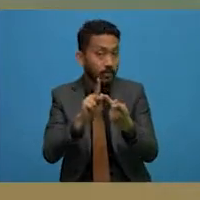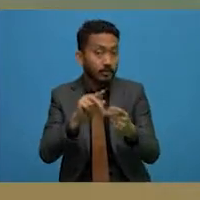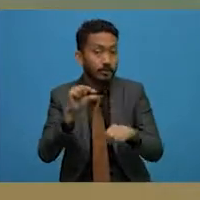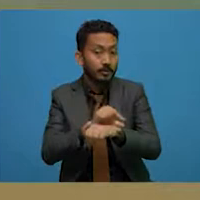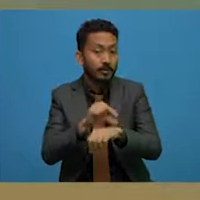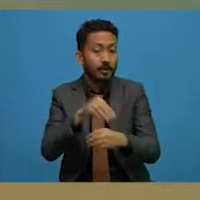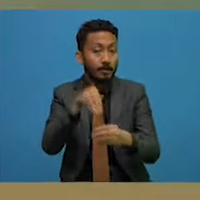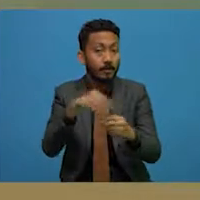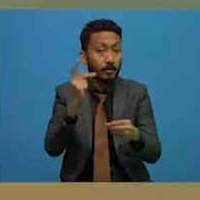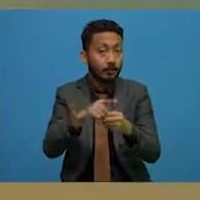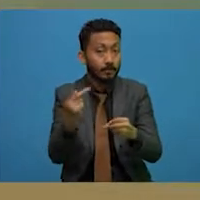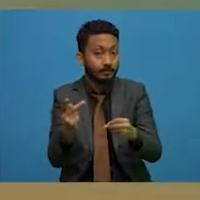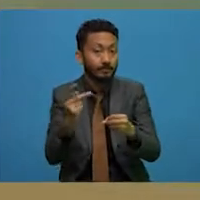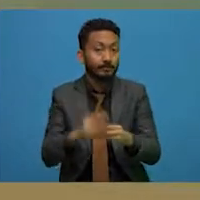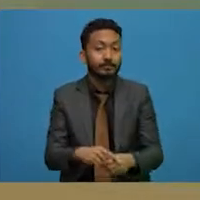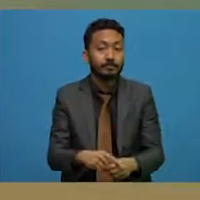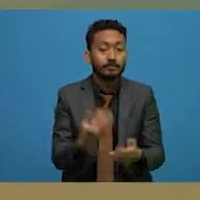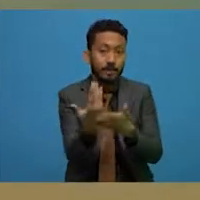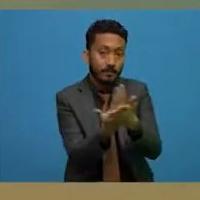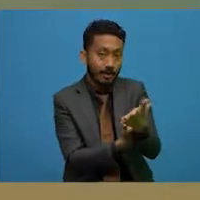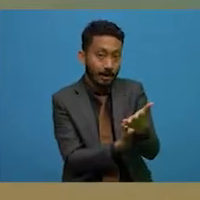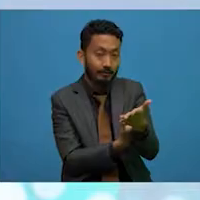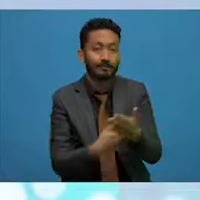dalam menghasilkan projek multimedia.